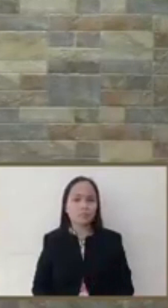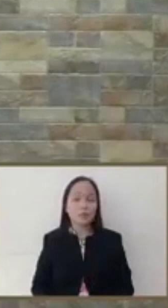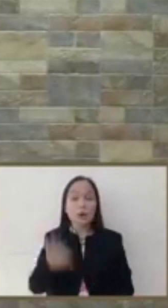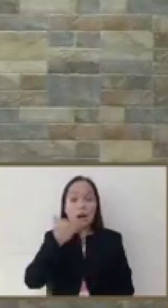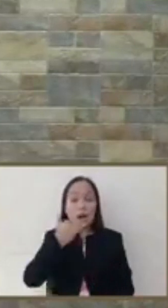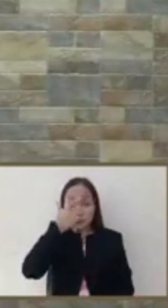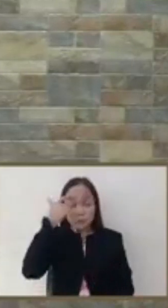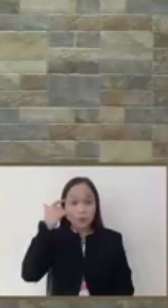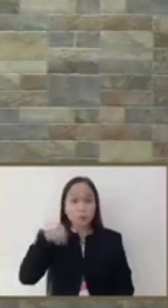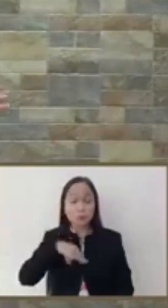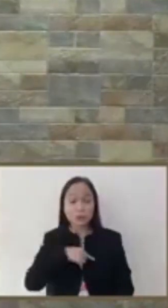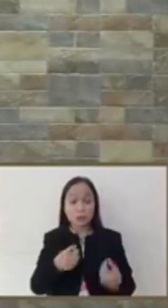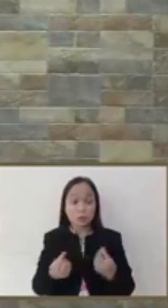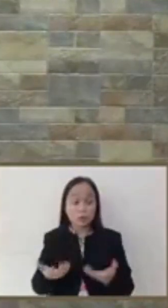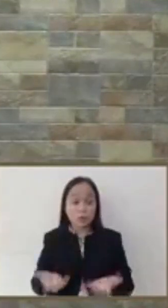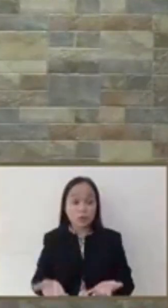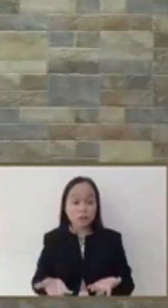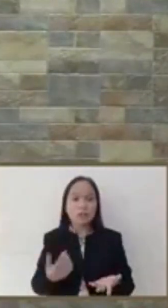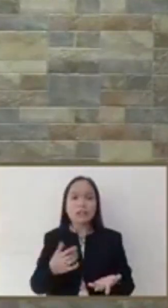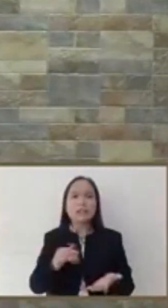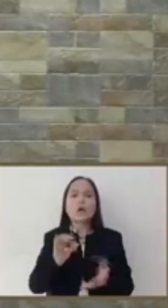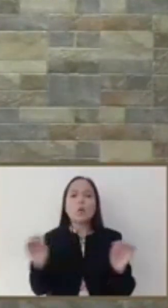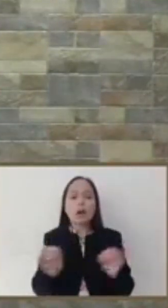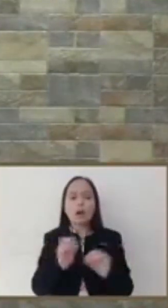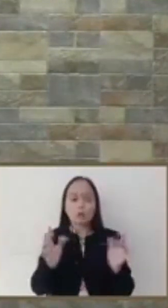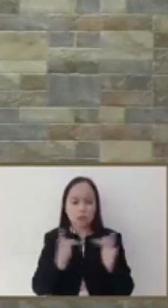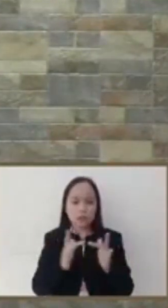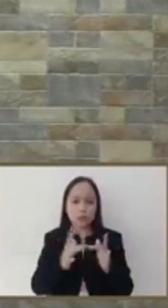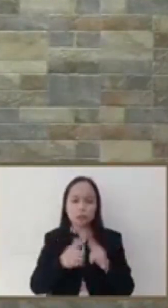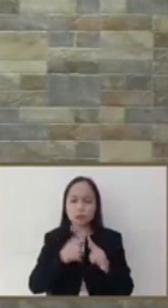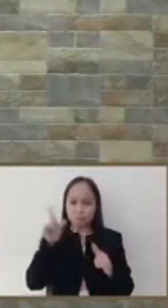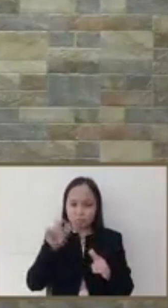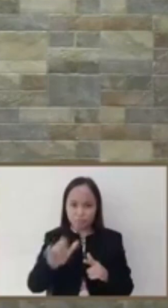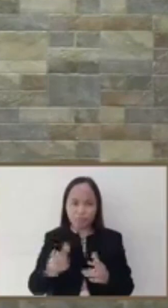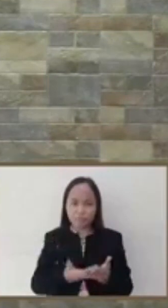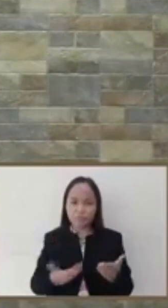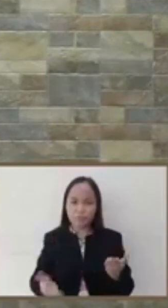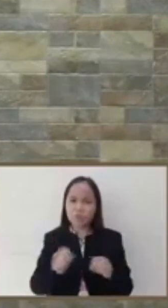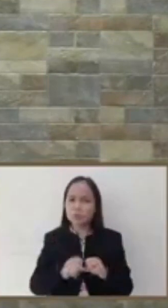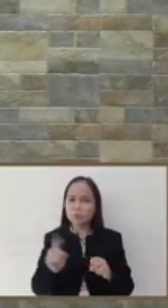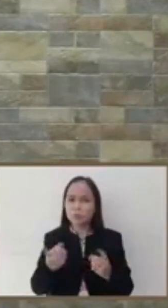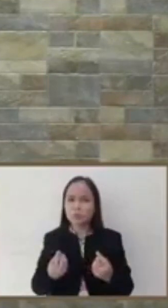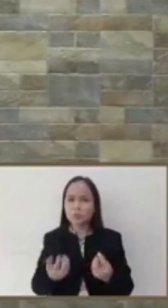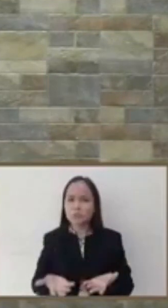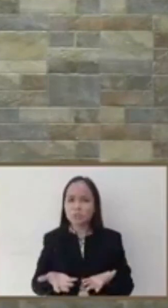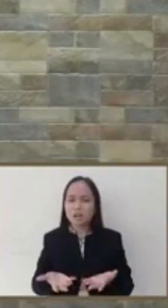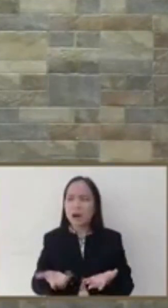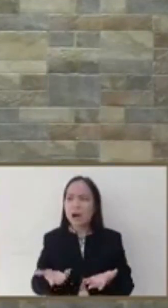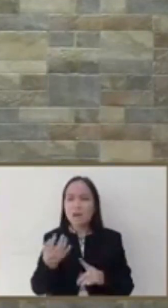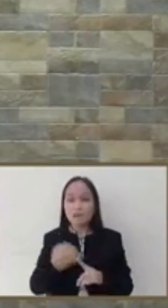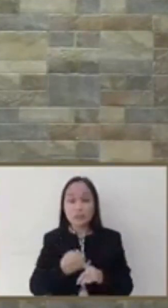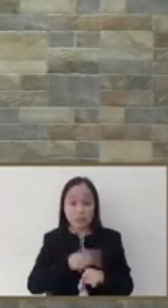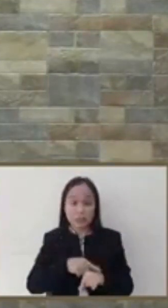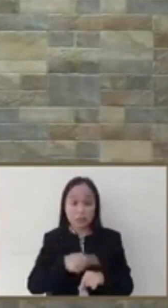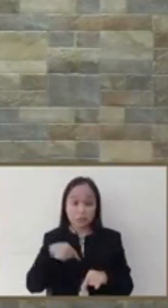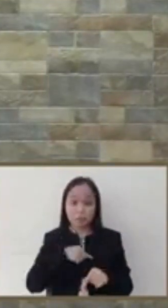Sapagkat yung kanilang ginagawa ay walang kinalaman sa eternal na bagay. So what are we doing now here? Every time na tayo